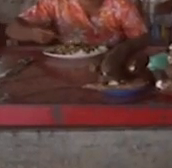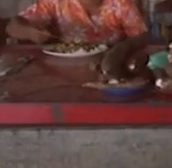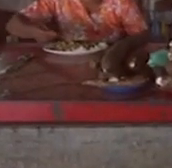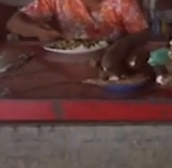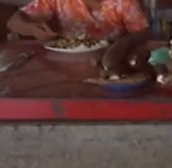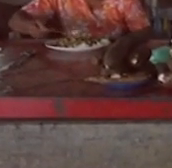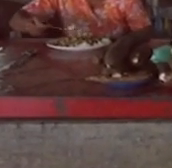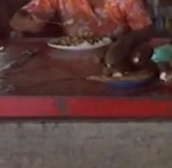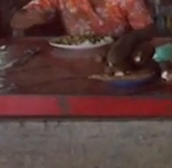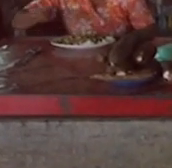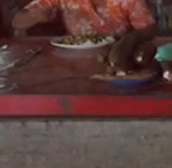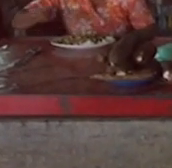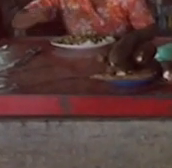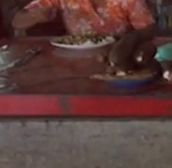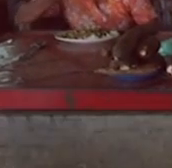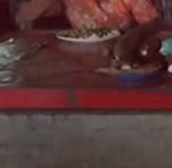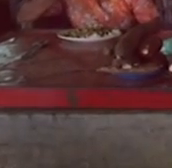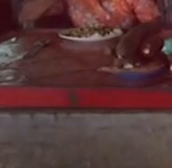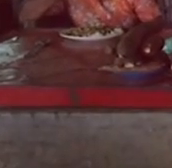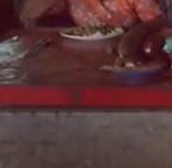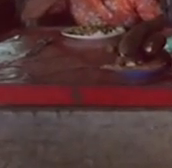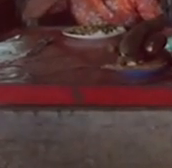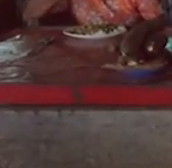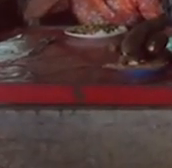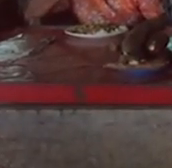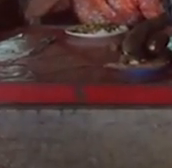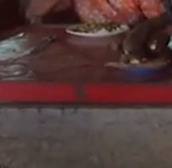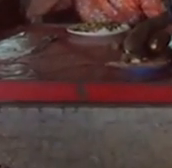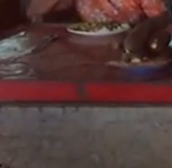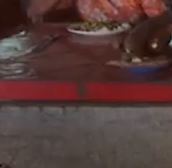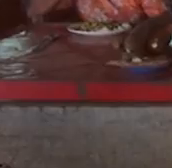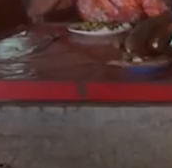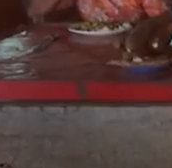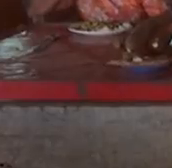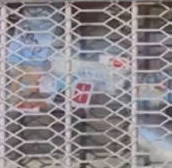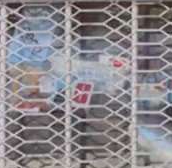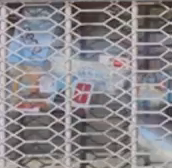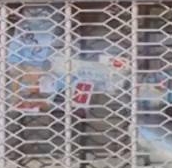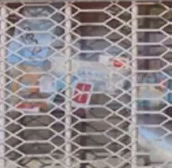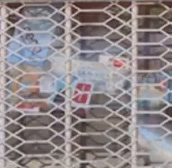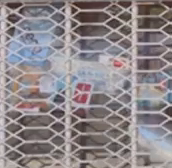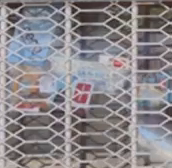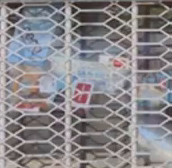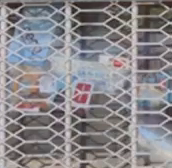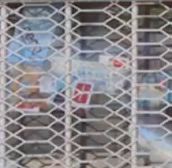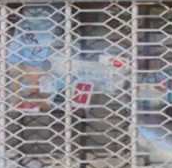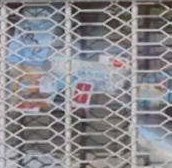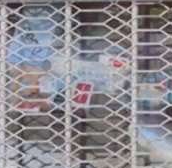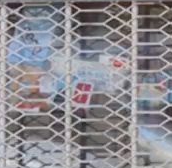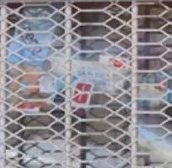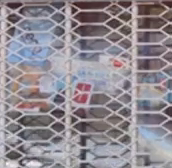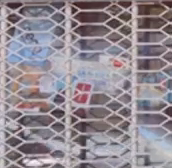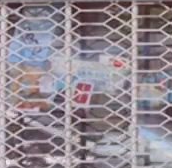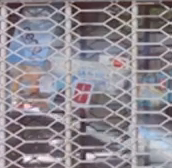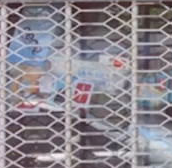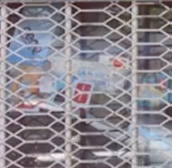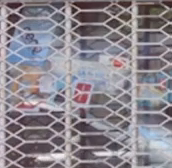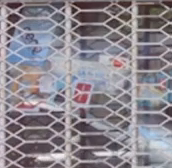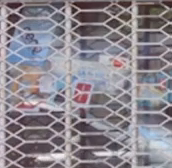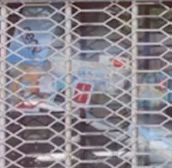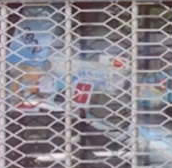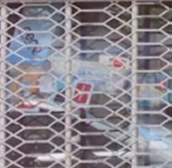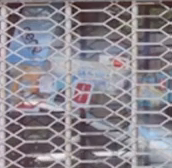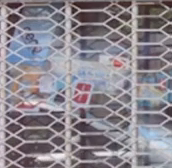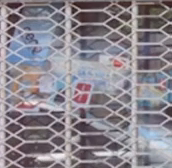Manam lagas na raine. हम रेडियो फीजी 2 सुनता है, रेडियो फीजी का इसके दरकार। जी हाँ, मैं ताबुआ शहर से बोल रहा हूँ। मेरा नाम